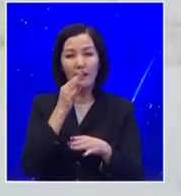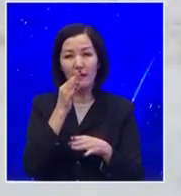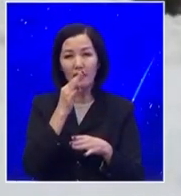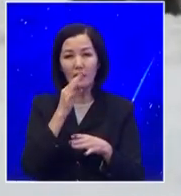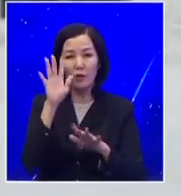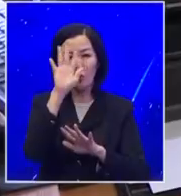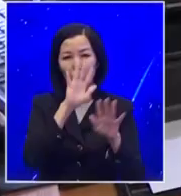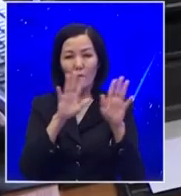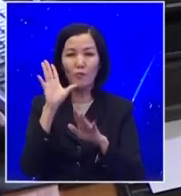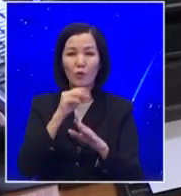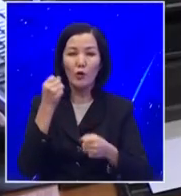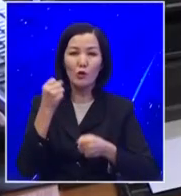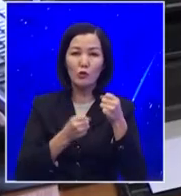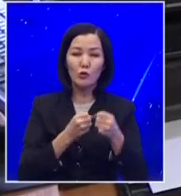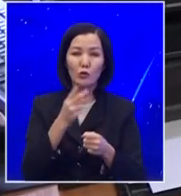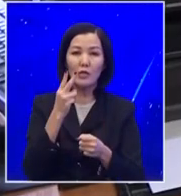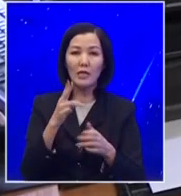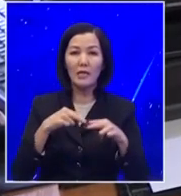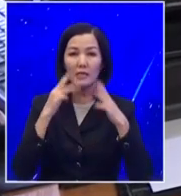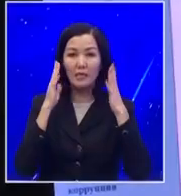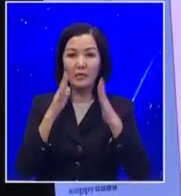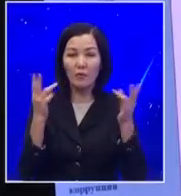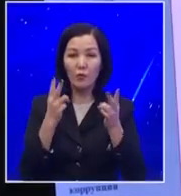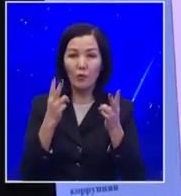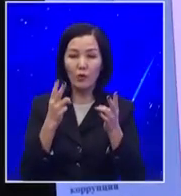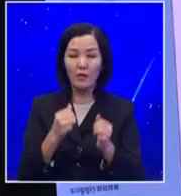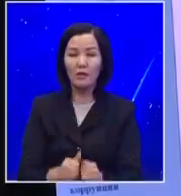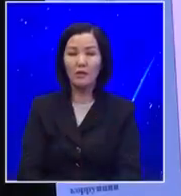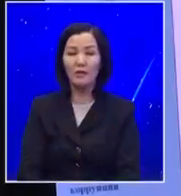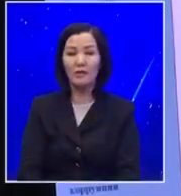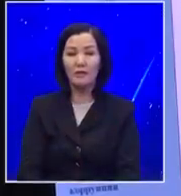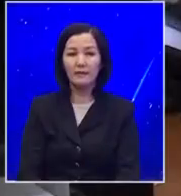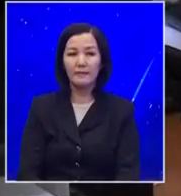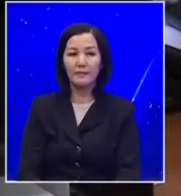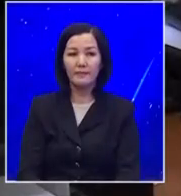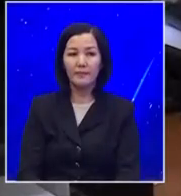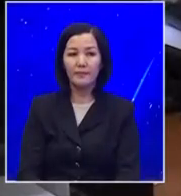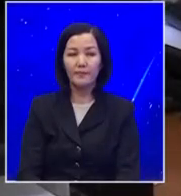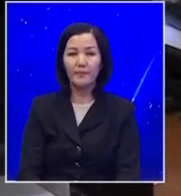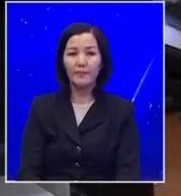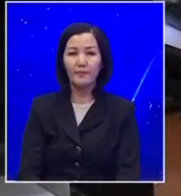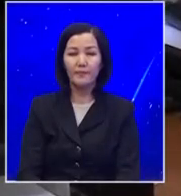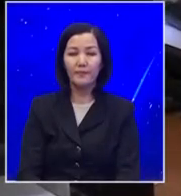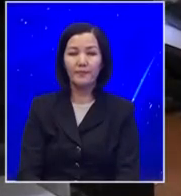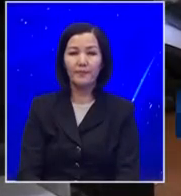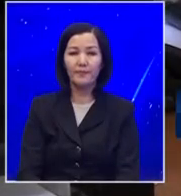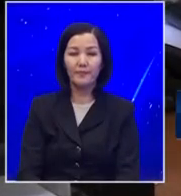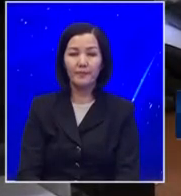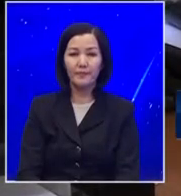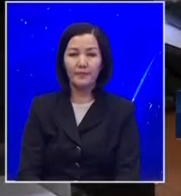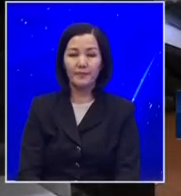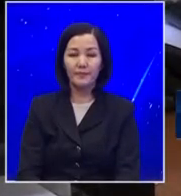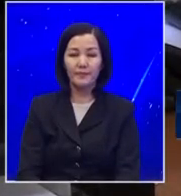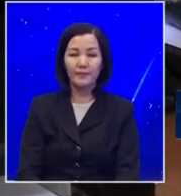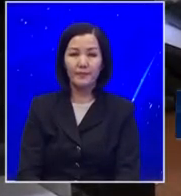көтеріледі. Сондықтан жүргізушілерге екі есе қырағылық қажет деп ескертеді мамандар. Конец декабря ожидается преимущественно погода без